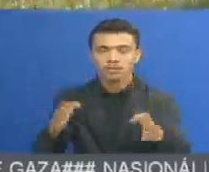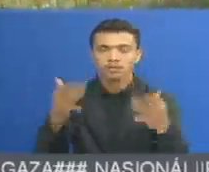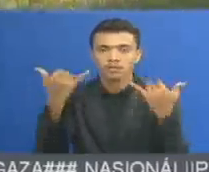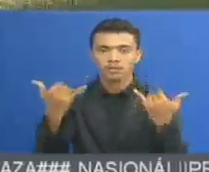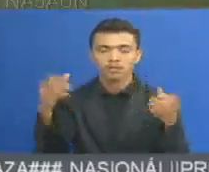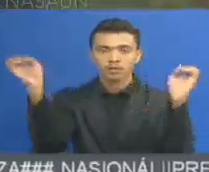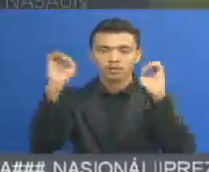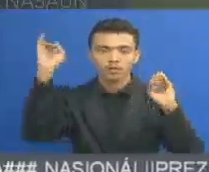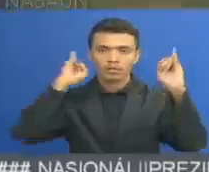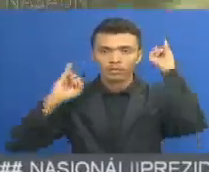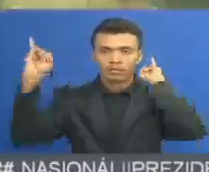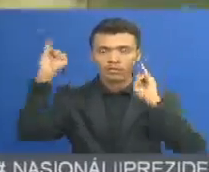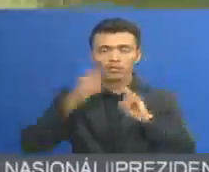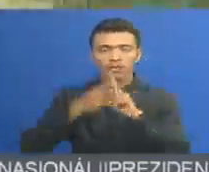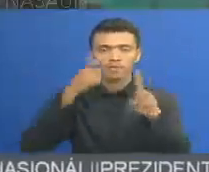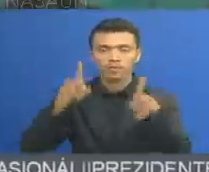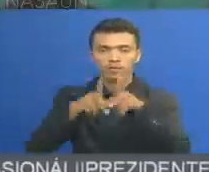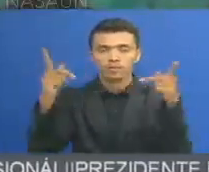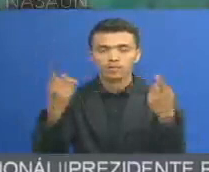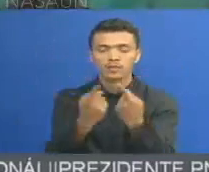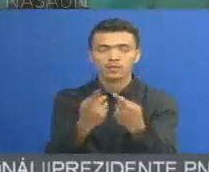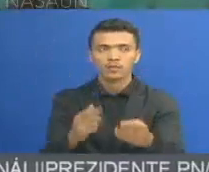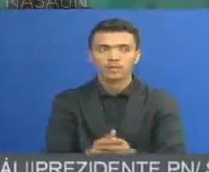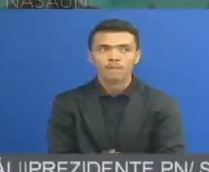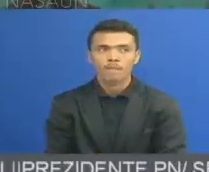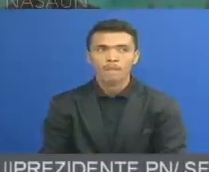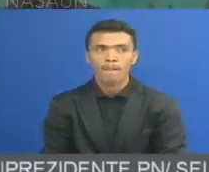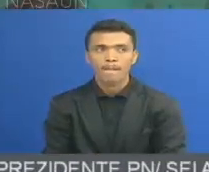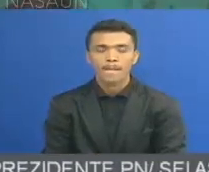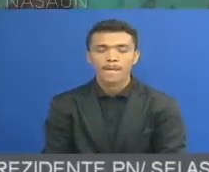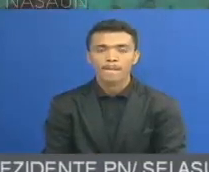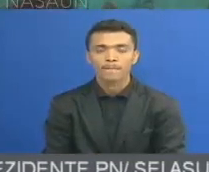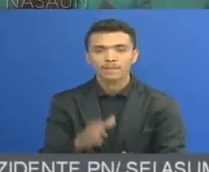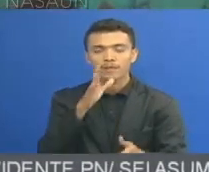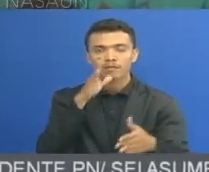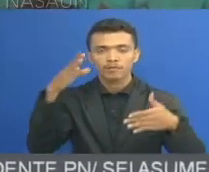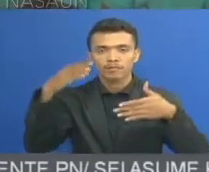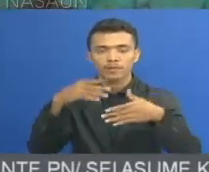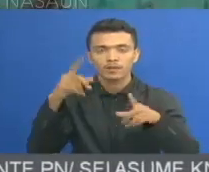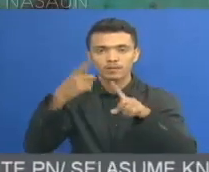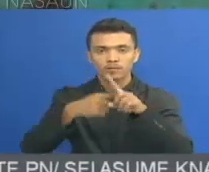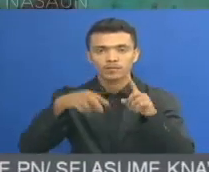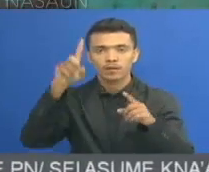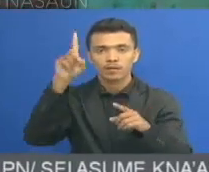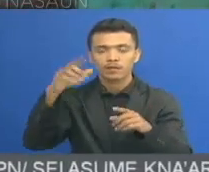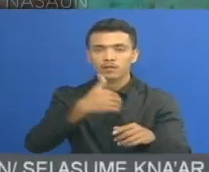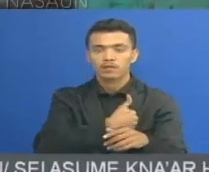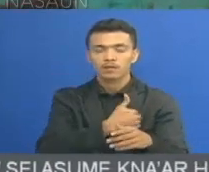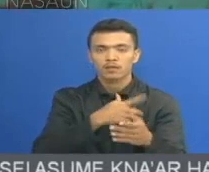ihe informasaun husi kompani rasik. So, tafengkuan, so, fulan ida mesida kusielu.